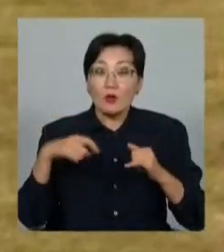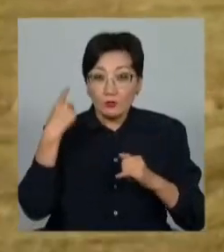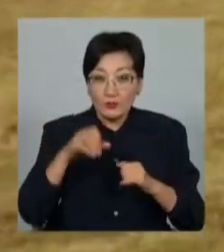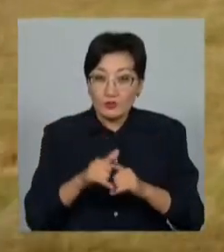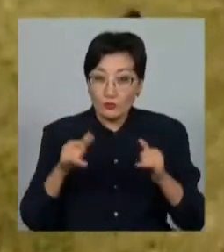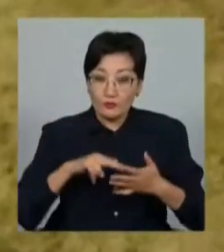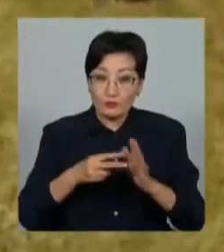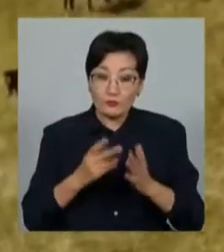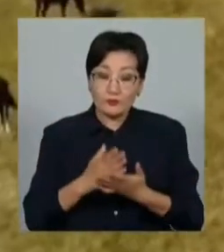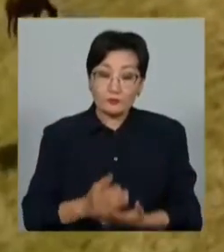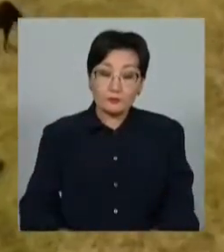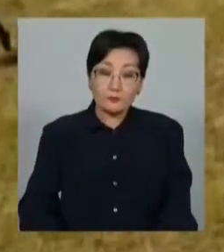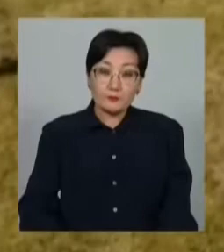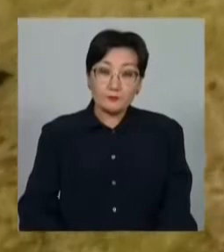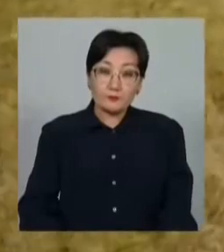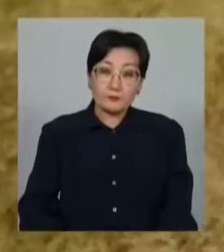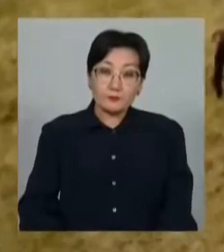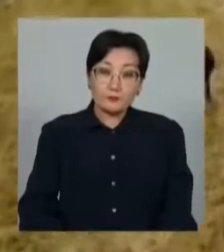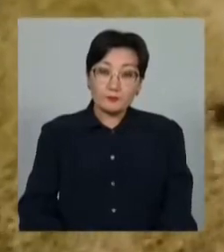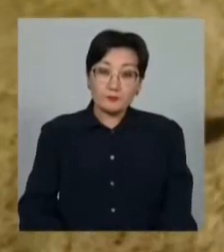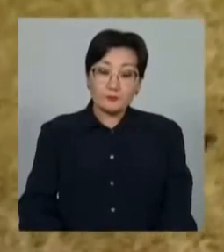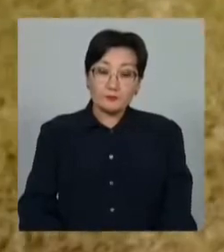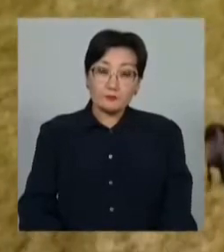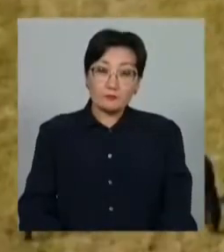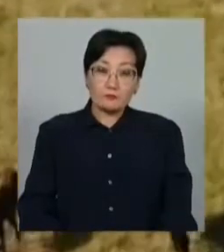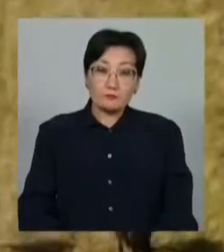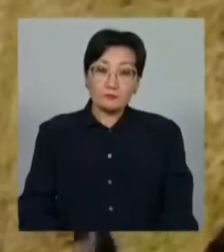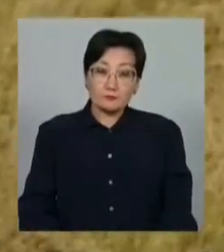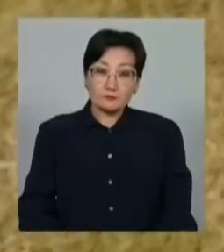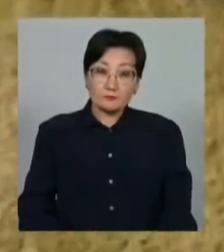көздеп отыр. Мерей Байет, Нұрлыбек Ержанұлы, Алматы телеарнасы, Жамбыл облысынан.